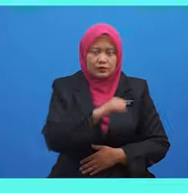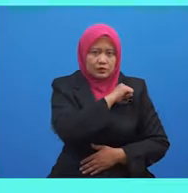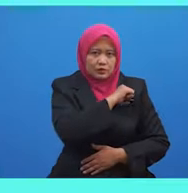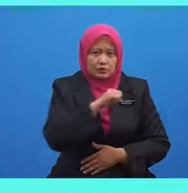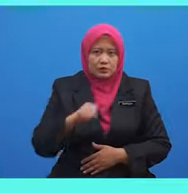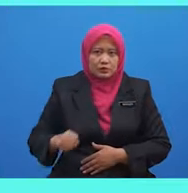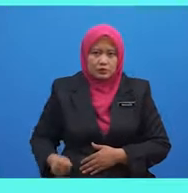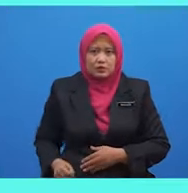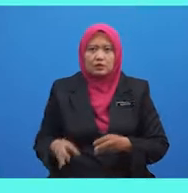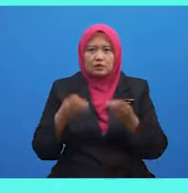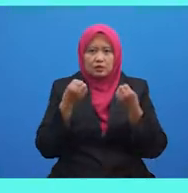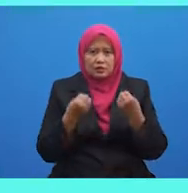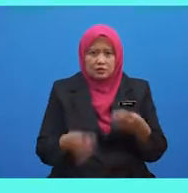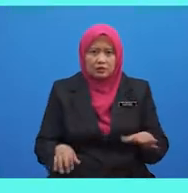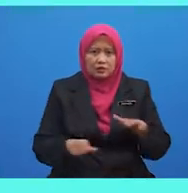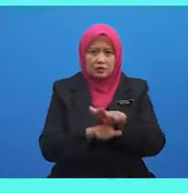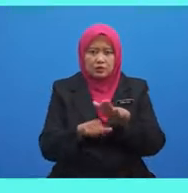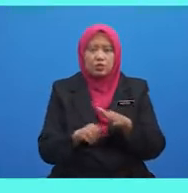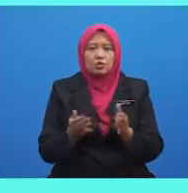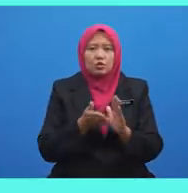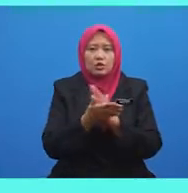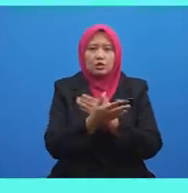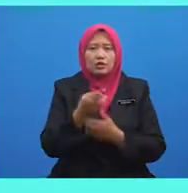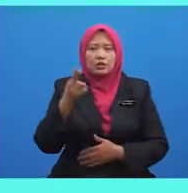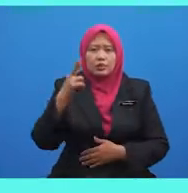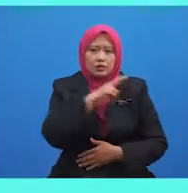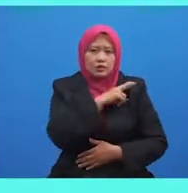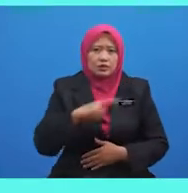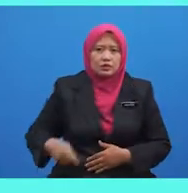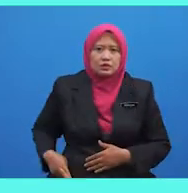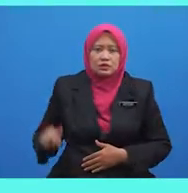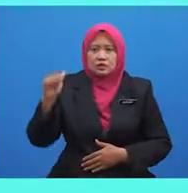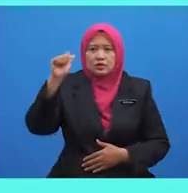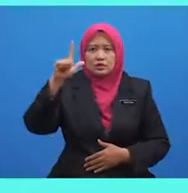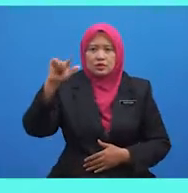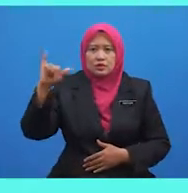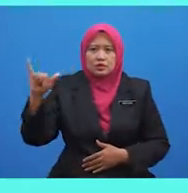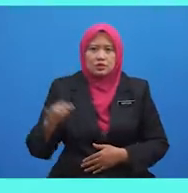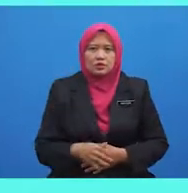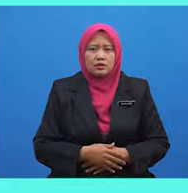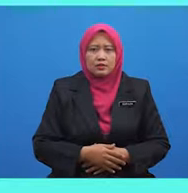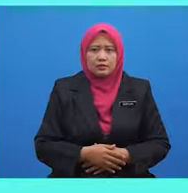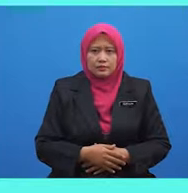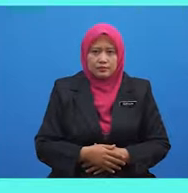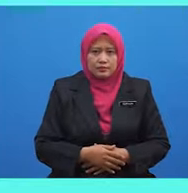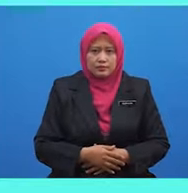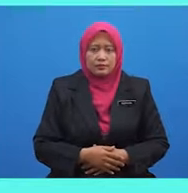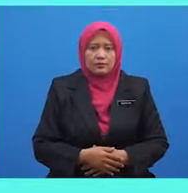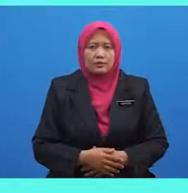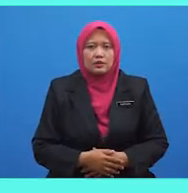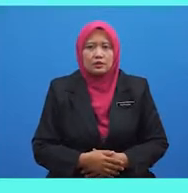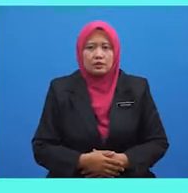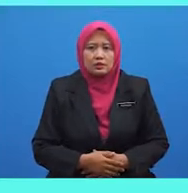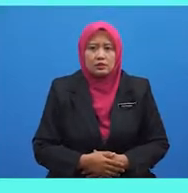telah diasaskan oleh Raja Ali, putra Sultan Mahmud Shah dan Tun Fatimah. Baginda menggunakan